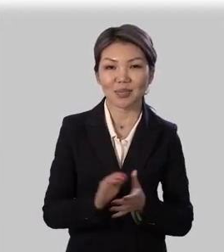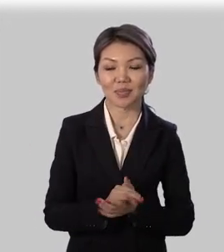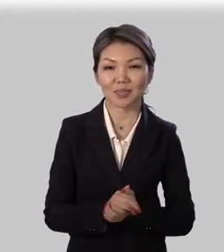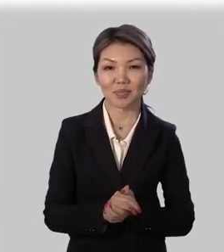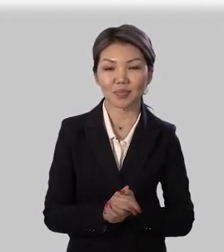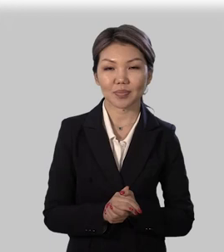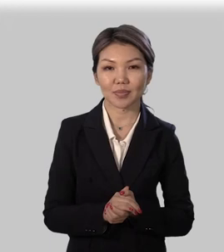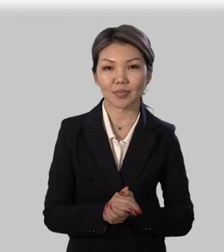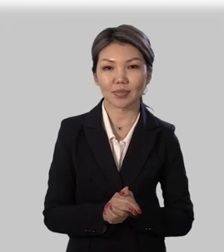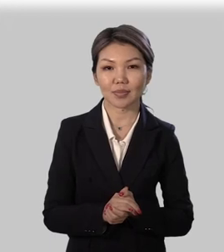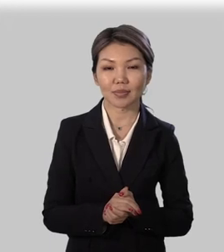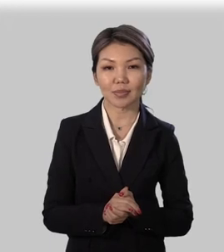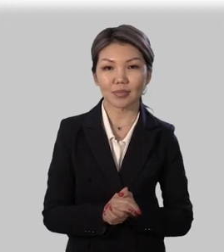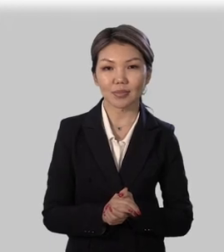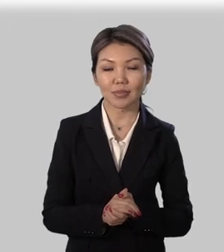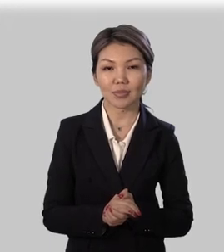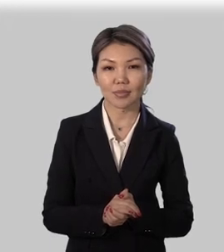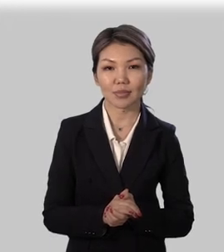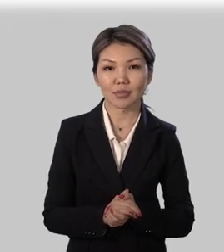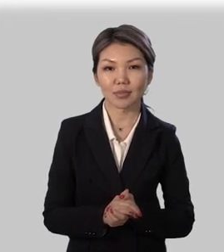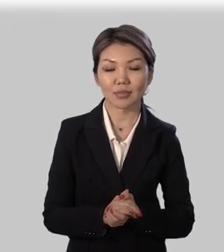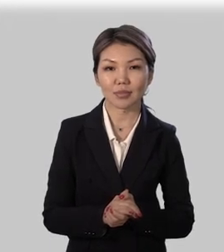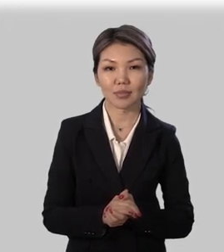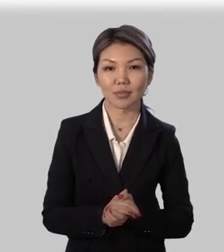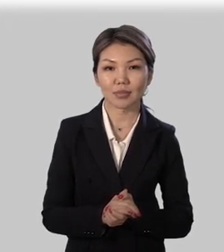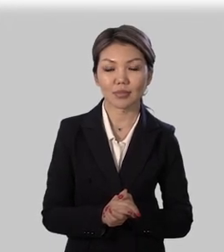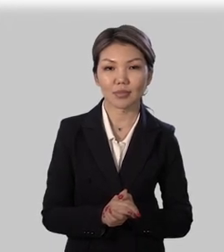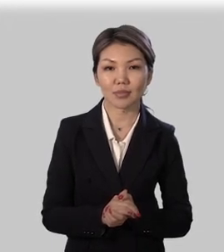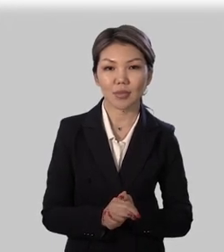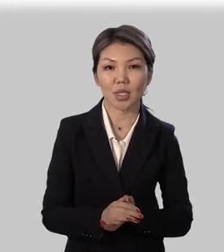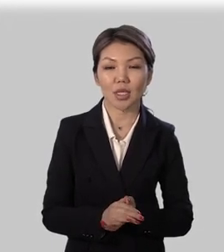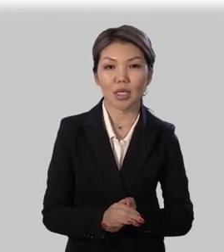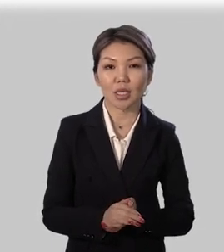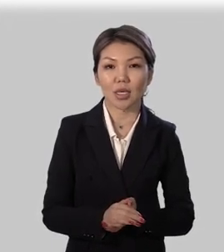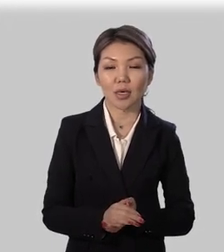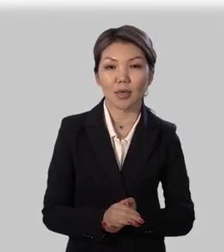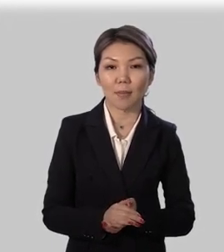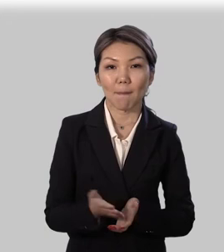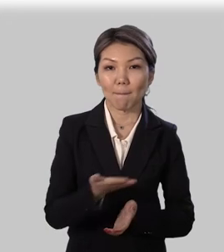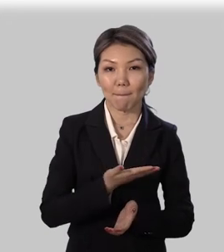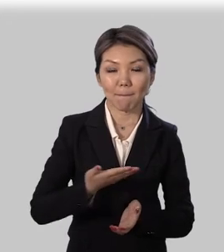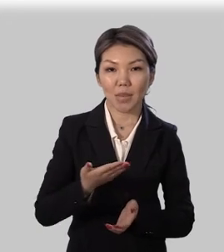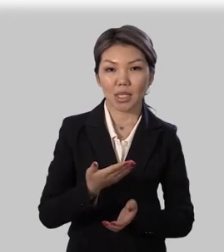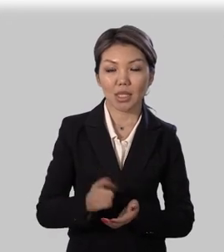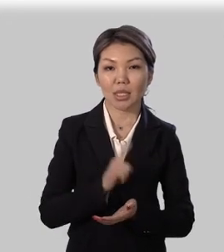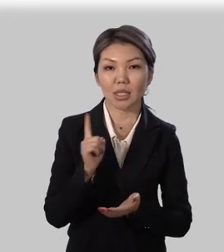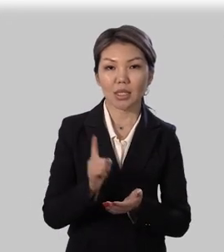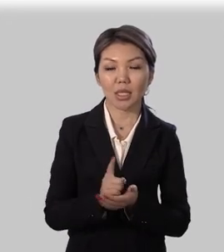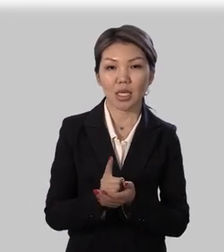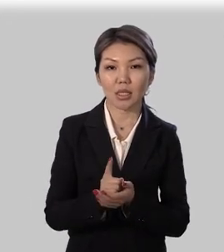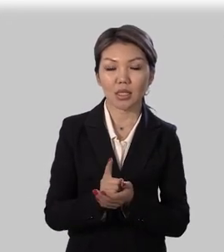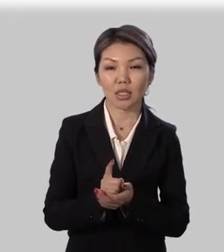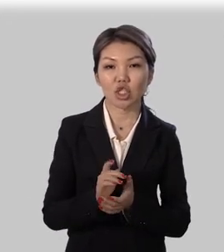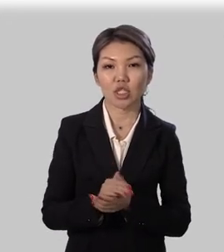крыши и лучей солнца настоящего дирижера она лингвистом предстоит орфографическая